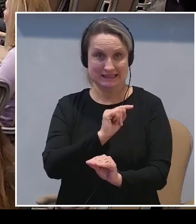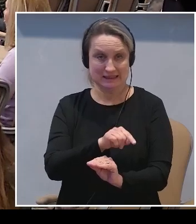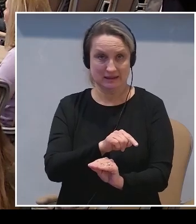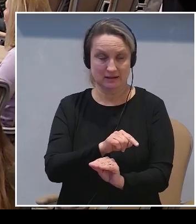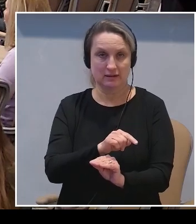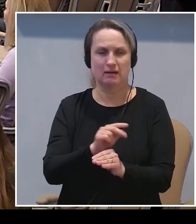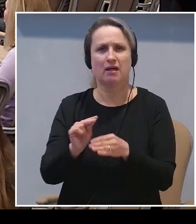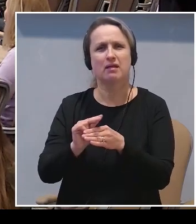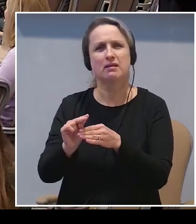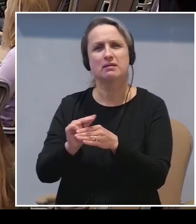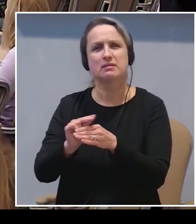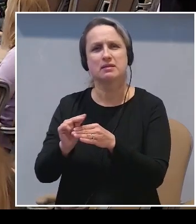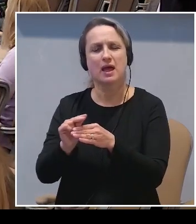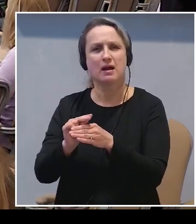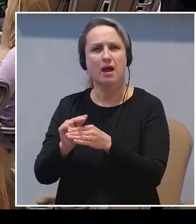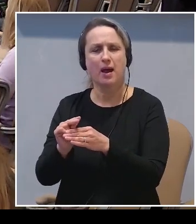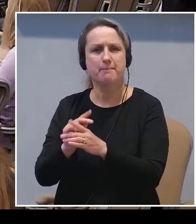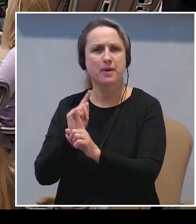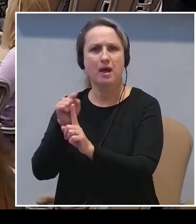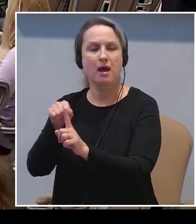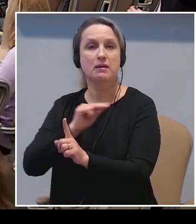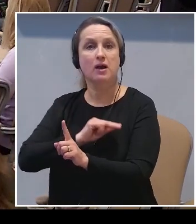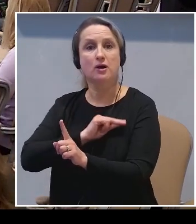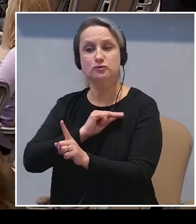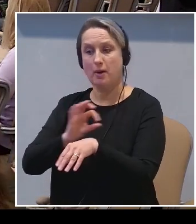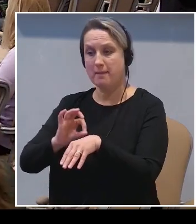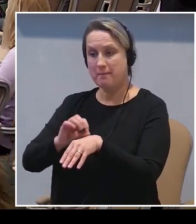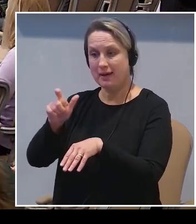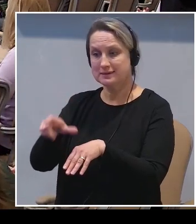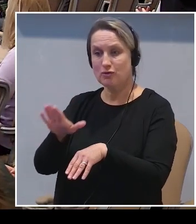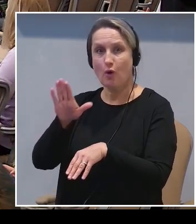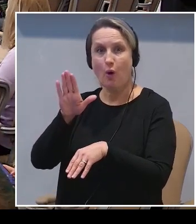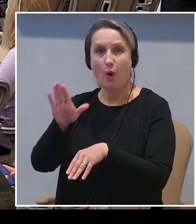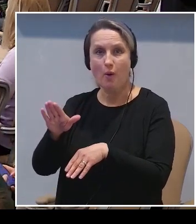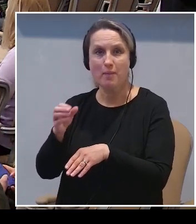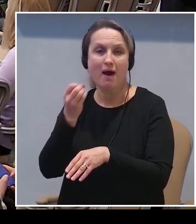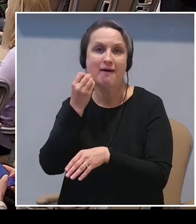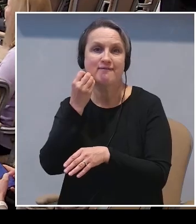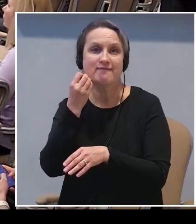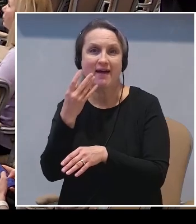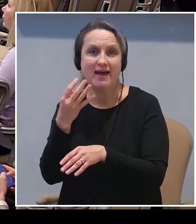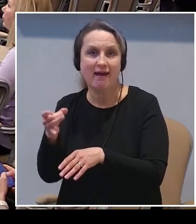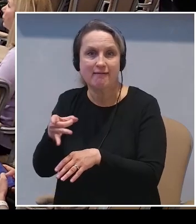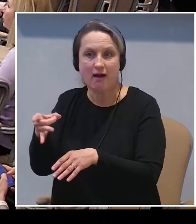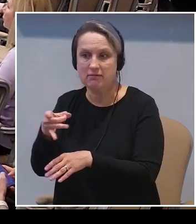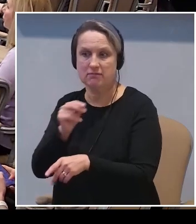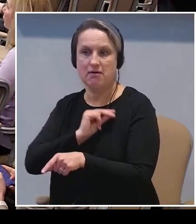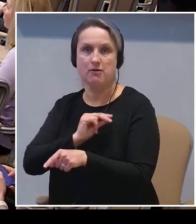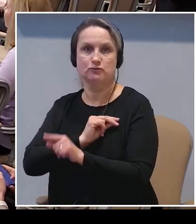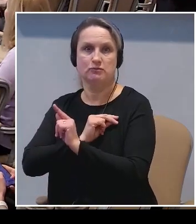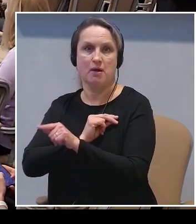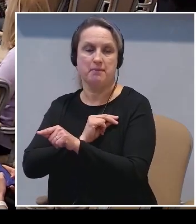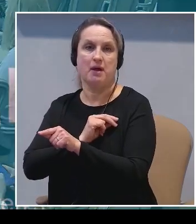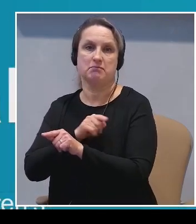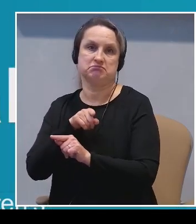into teraapiaviisideni, kus kasutame patsiendi them, enese and a little bit about vererakkusid. our work. So I'm going to talk about Nii et gene